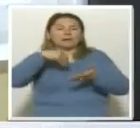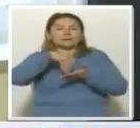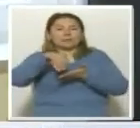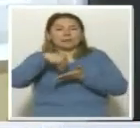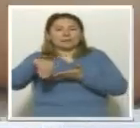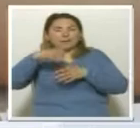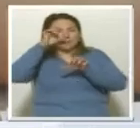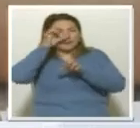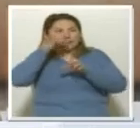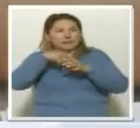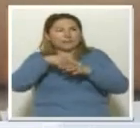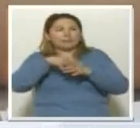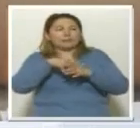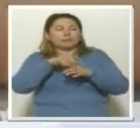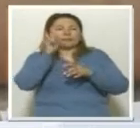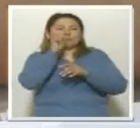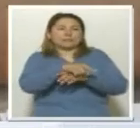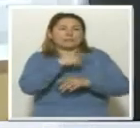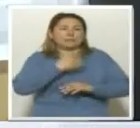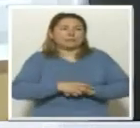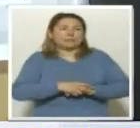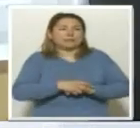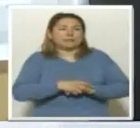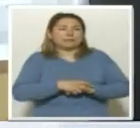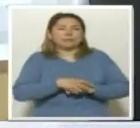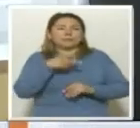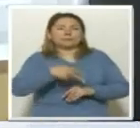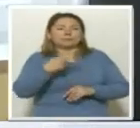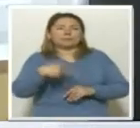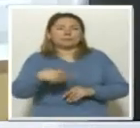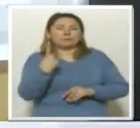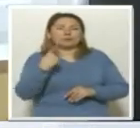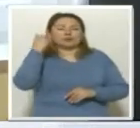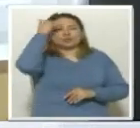оларды зертханаға сараптамаға тапсырады. 2021 жылы